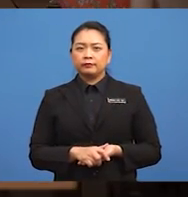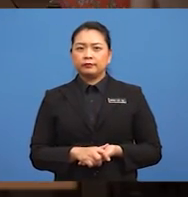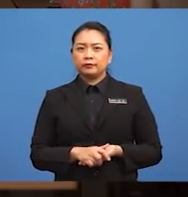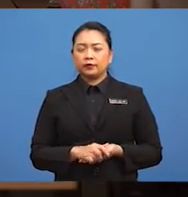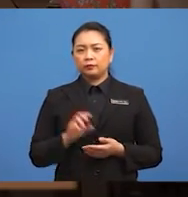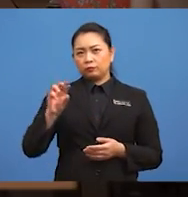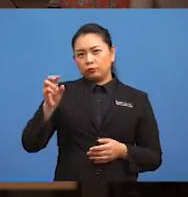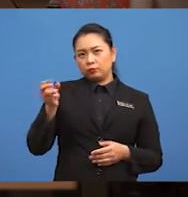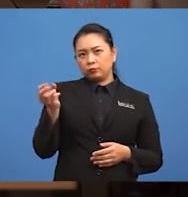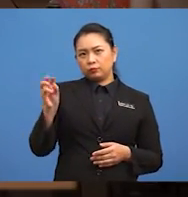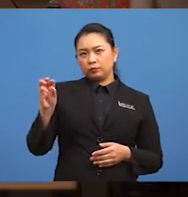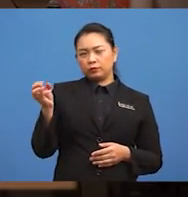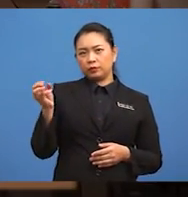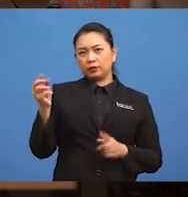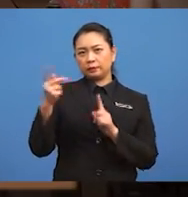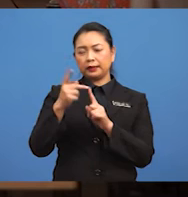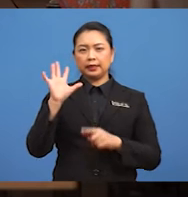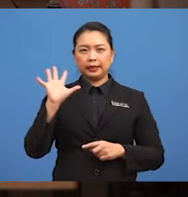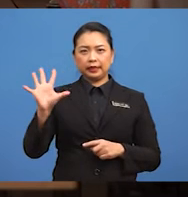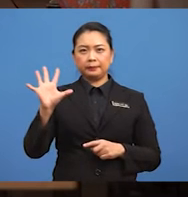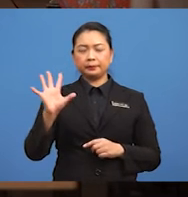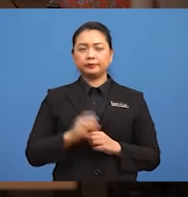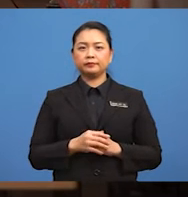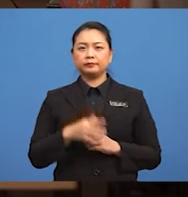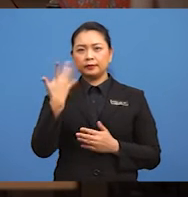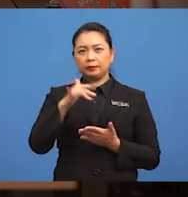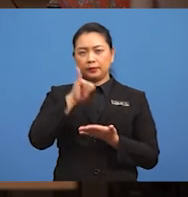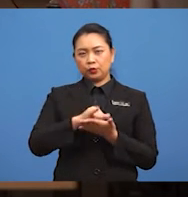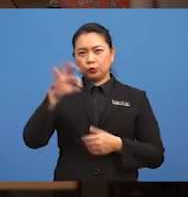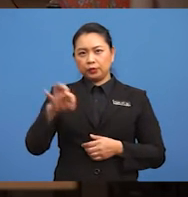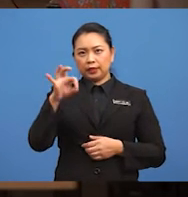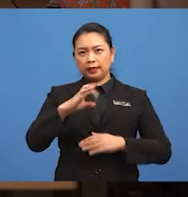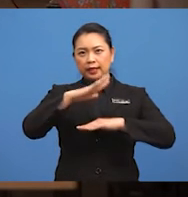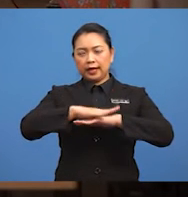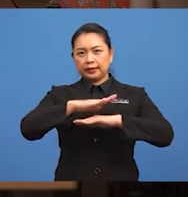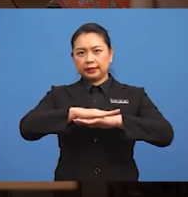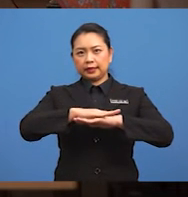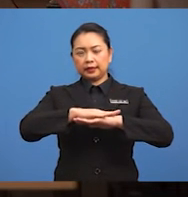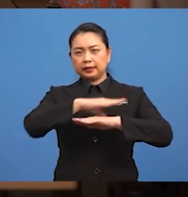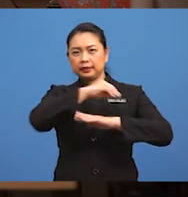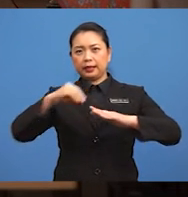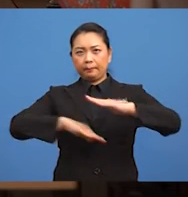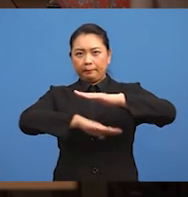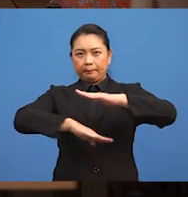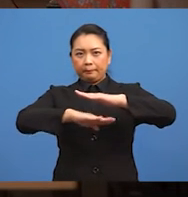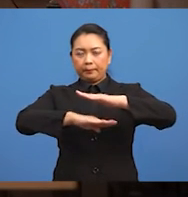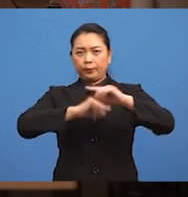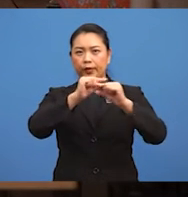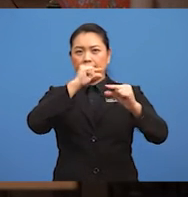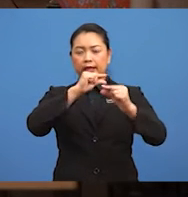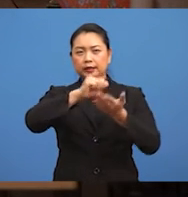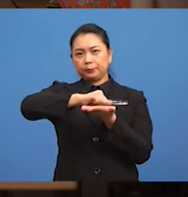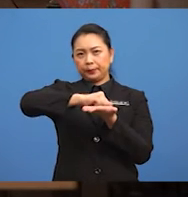Laraskan mata jahitan mesin kepada 5. Kemudian jahit di atas dan di bawah